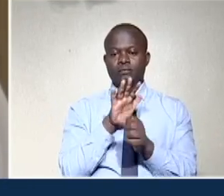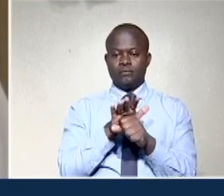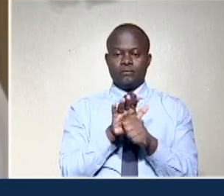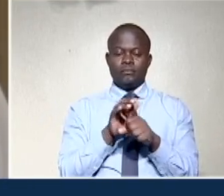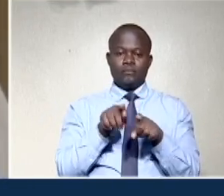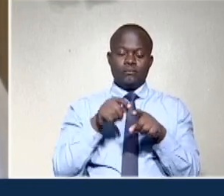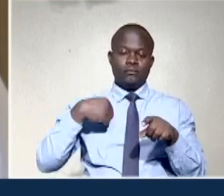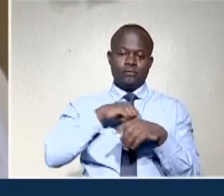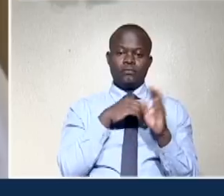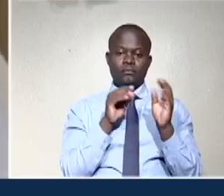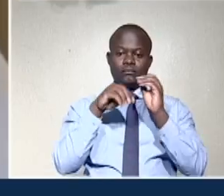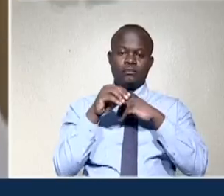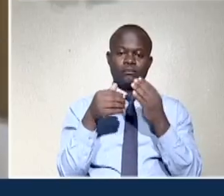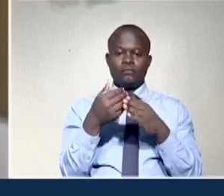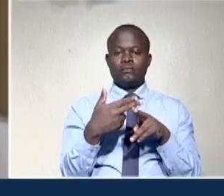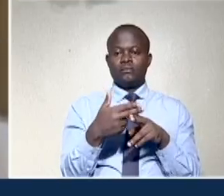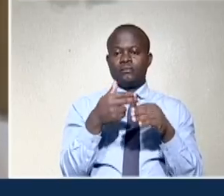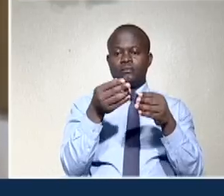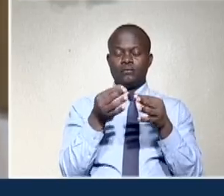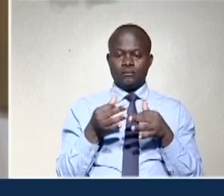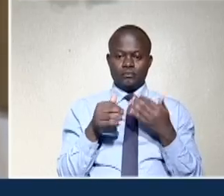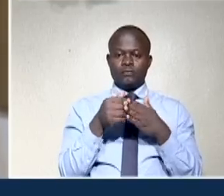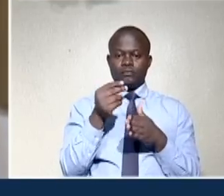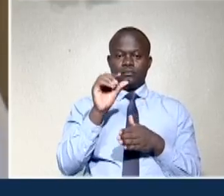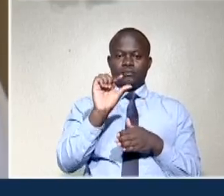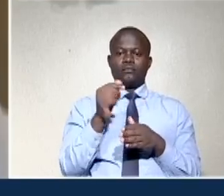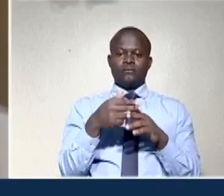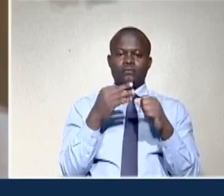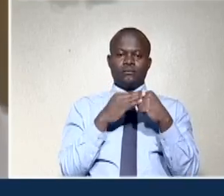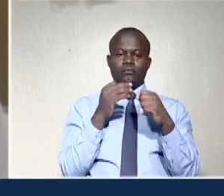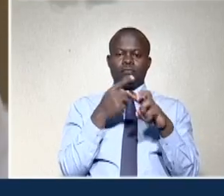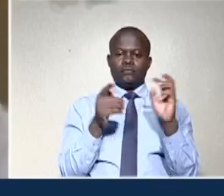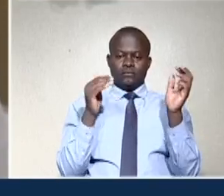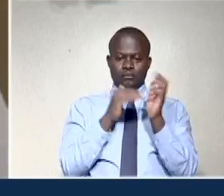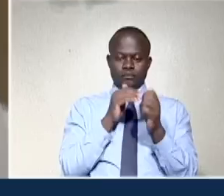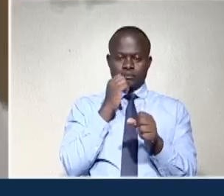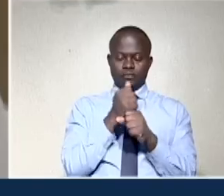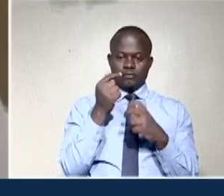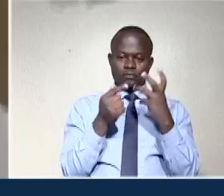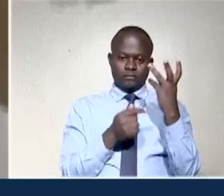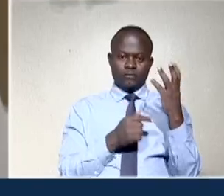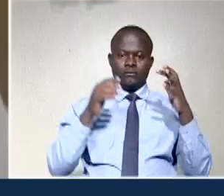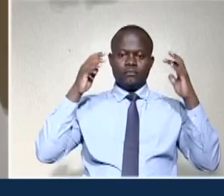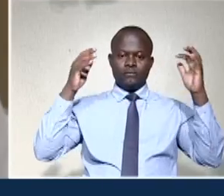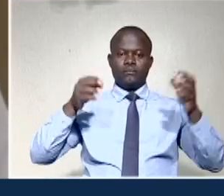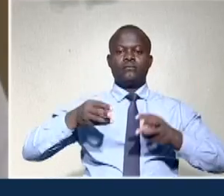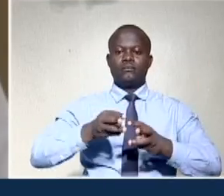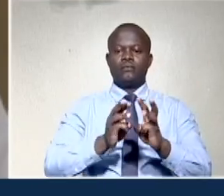Nkatwe dutunganya umusaruro babisaba nibura kredi iciriritse ikajya nko ku 8 kandi tugakora ibintu bigari ku